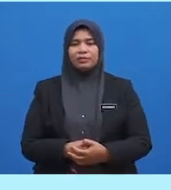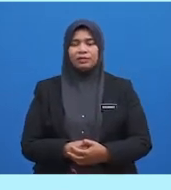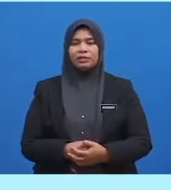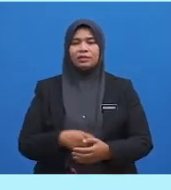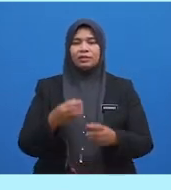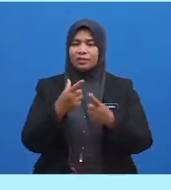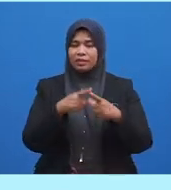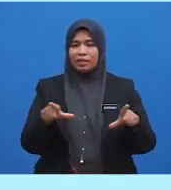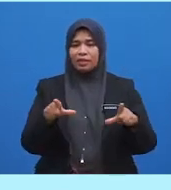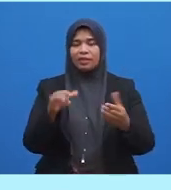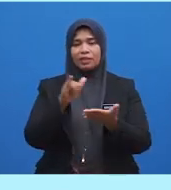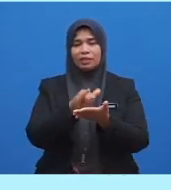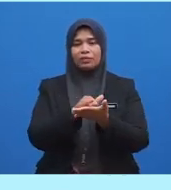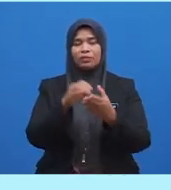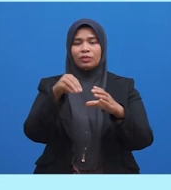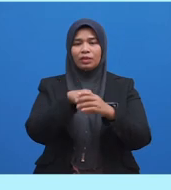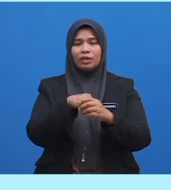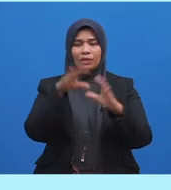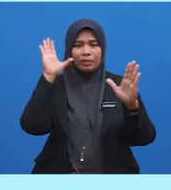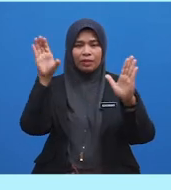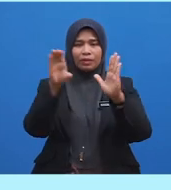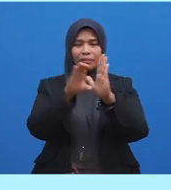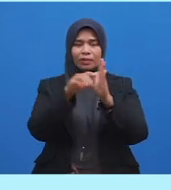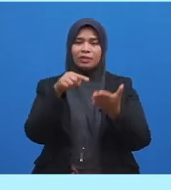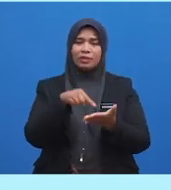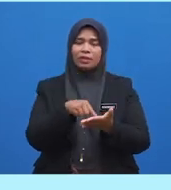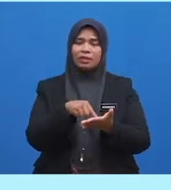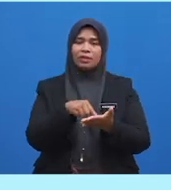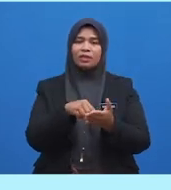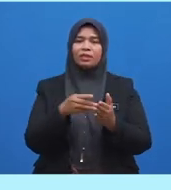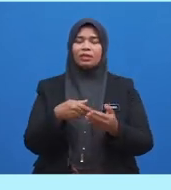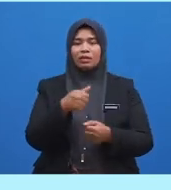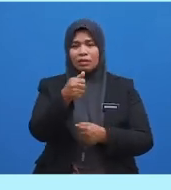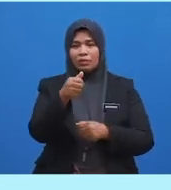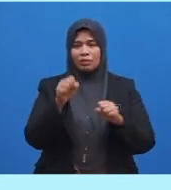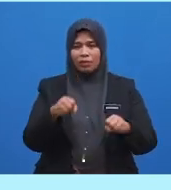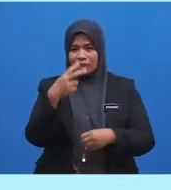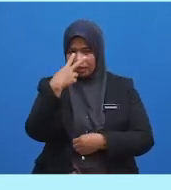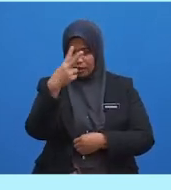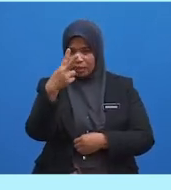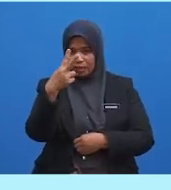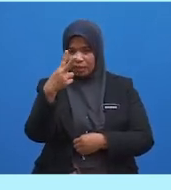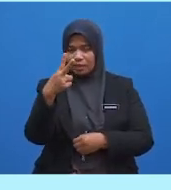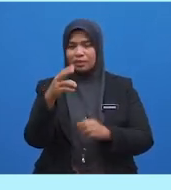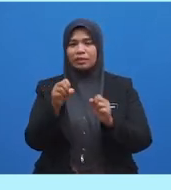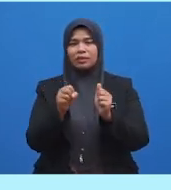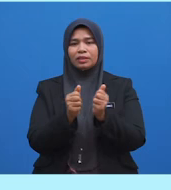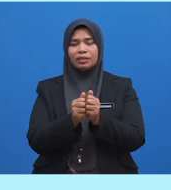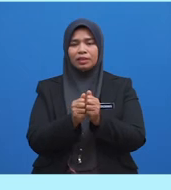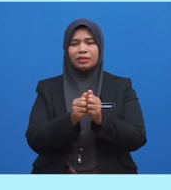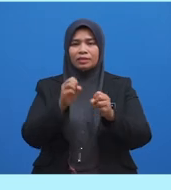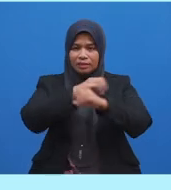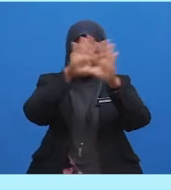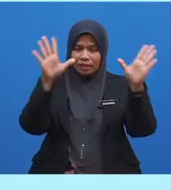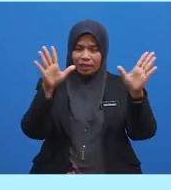Hai Selain itu dalam gambar ini kamu boleh melihat dengan jelas